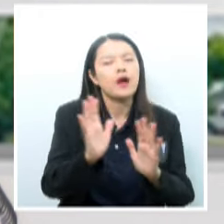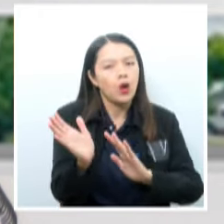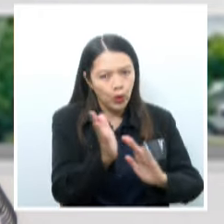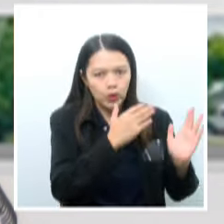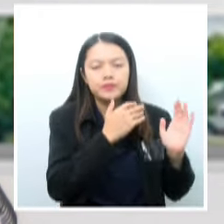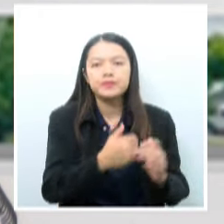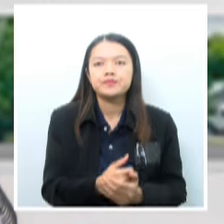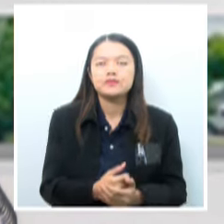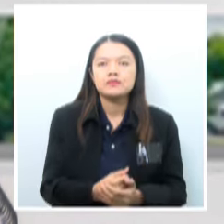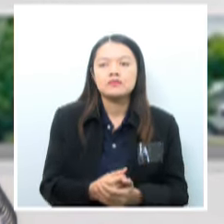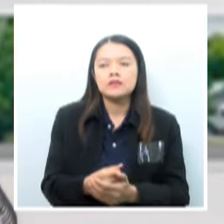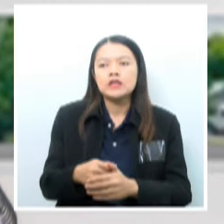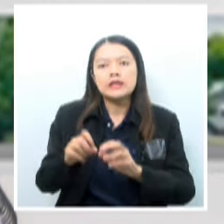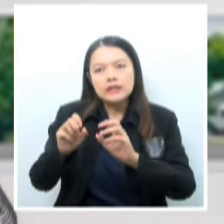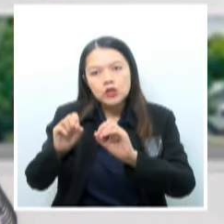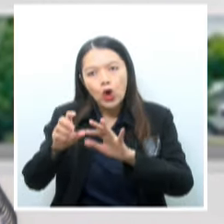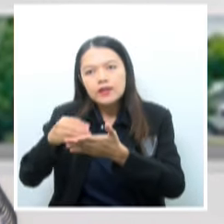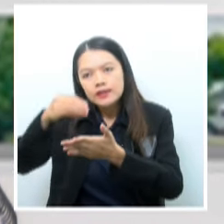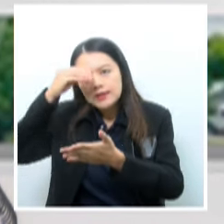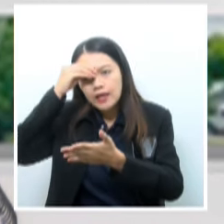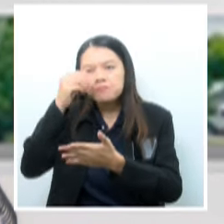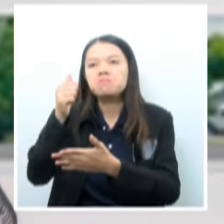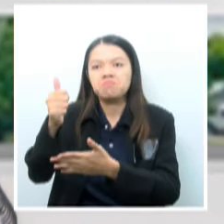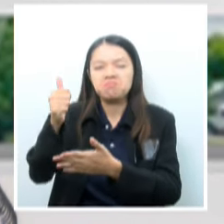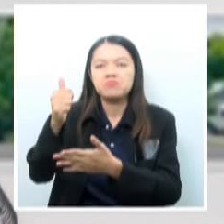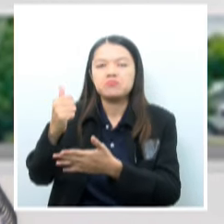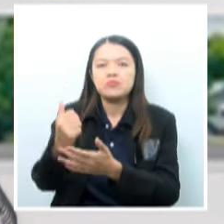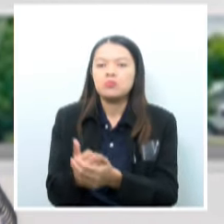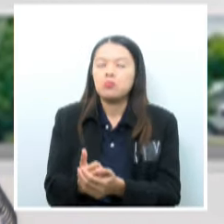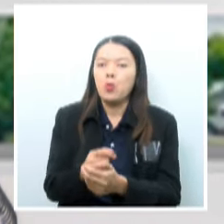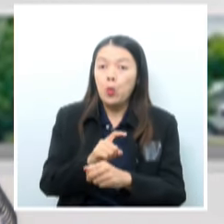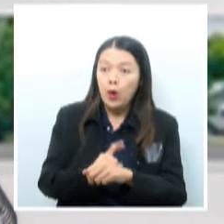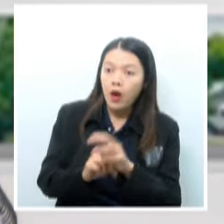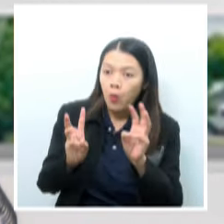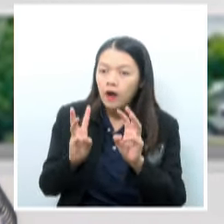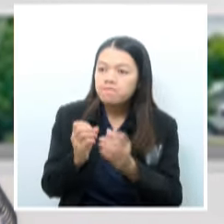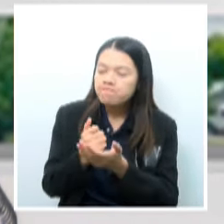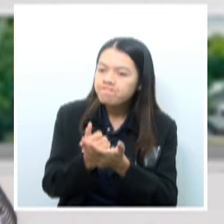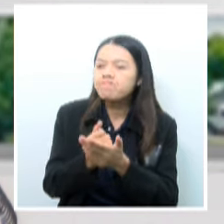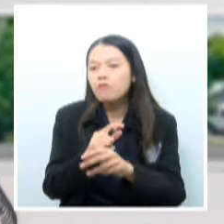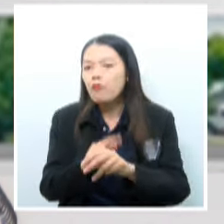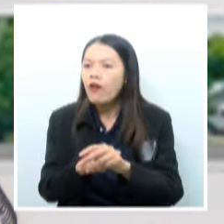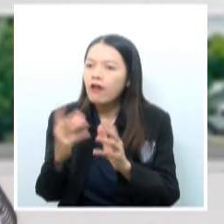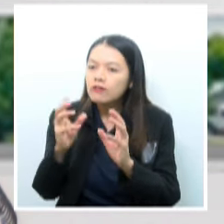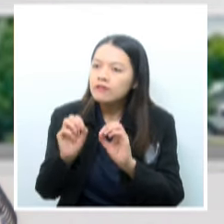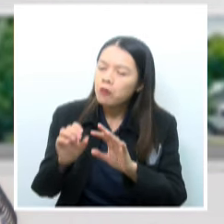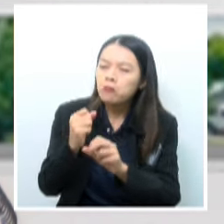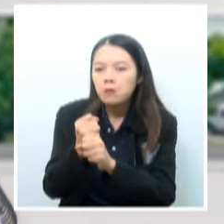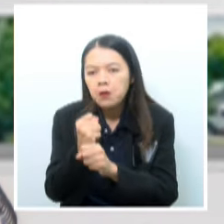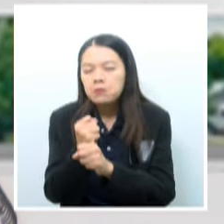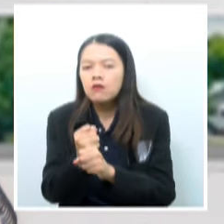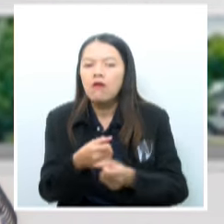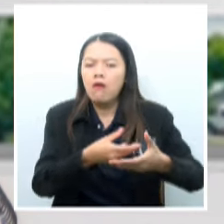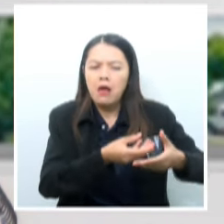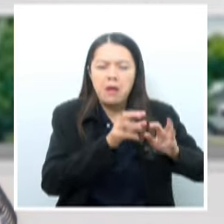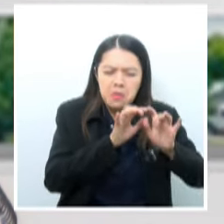การจัดการสอนนี่น่าจะดีขึ้นด้วยเพราะว่าสามารถที่จะมีเวลาเหลือในการทำงานทำเ